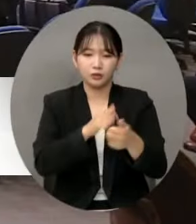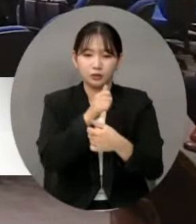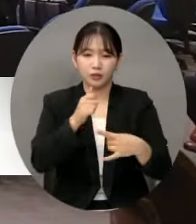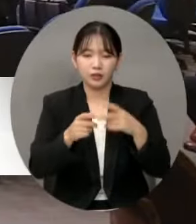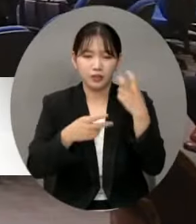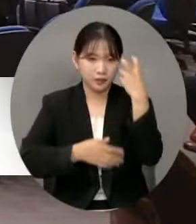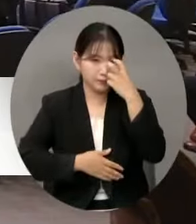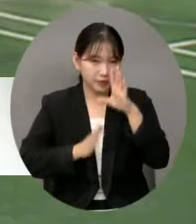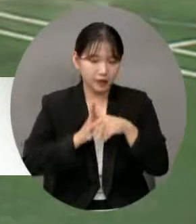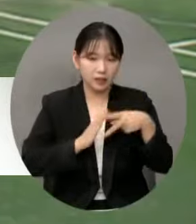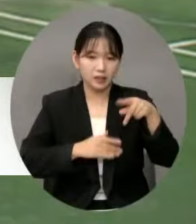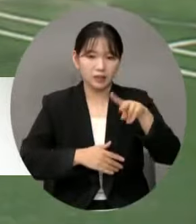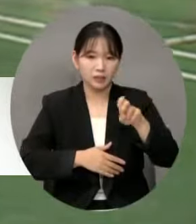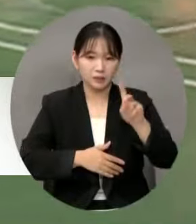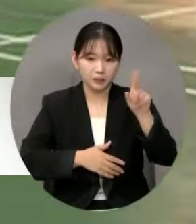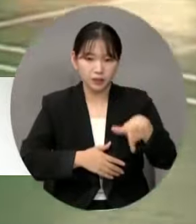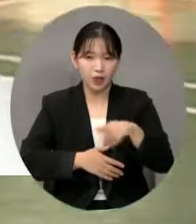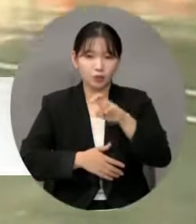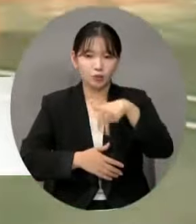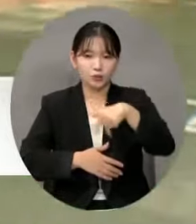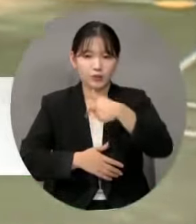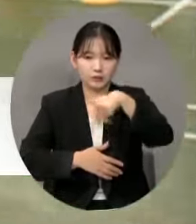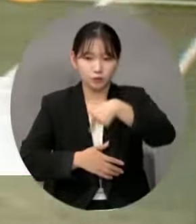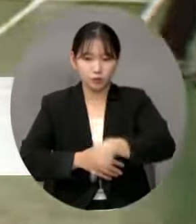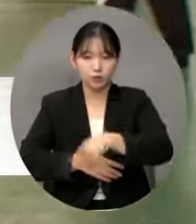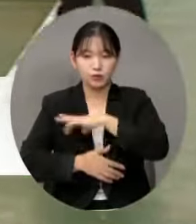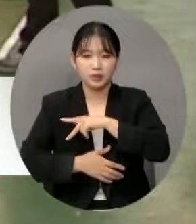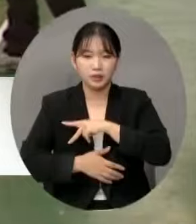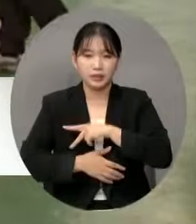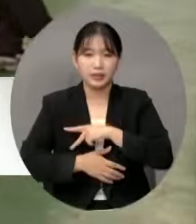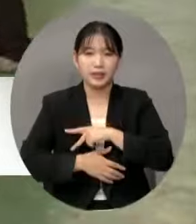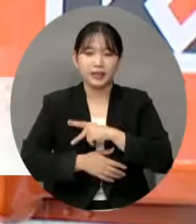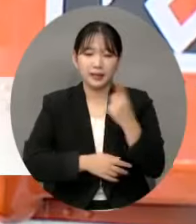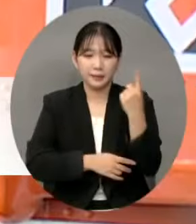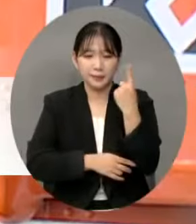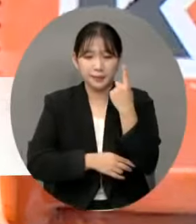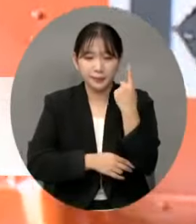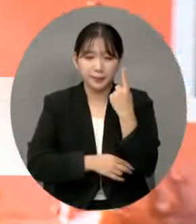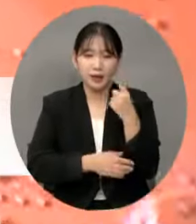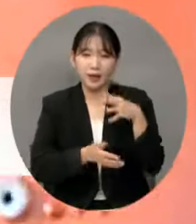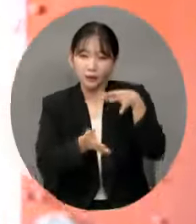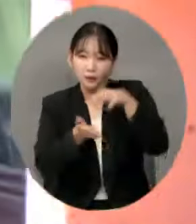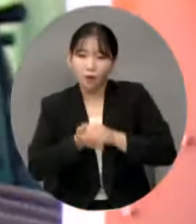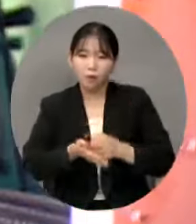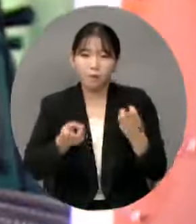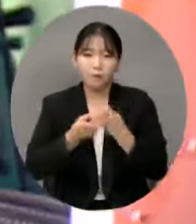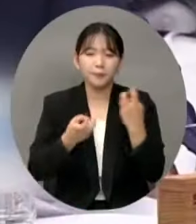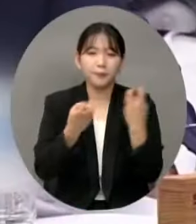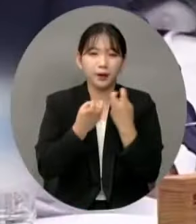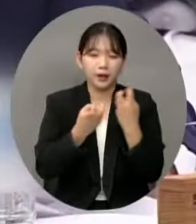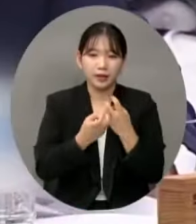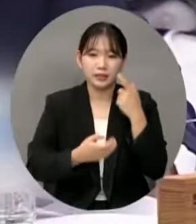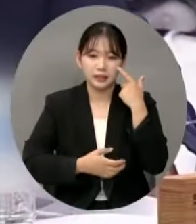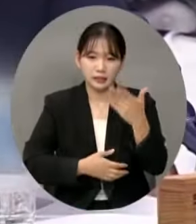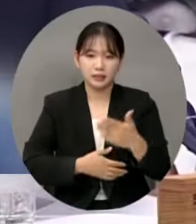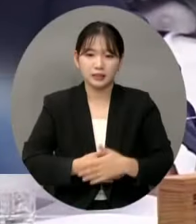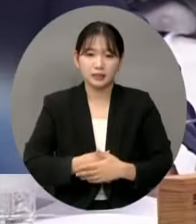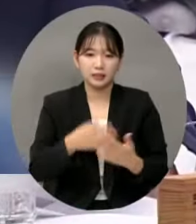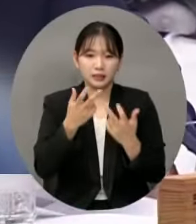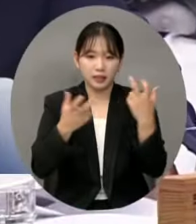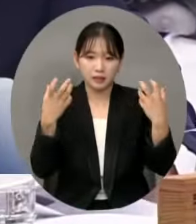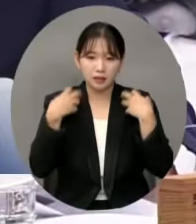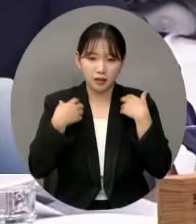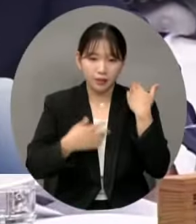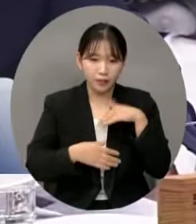국감에서는 서삼석 의원과 문금주 의원이 퇴역하는 산불 진화헬기 확보 대책을 집중 질문했습니다. 산림청에서 안 되면